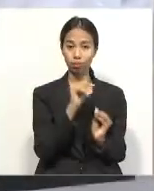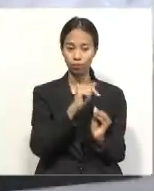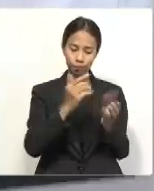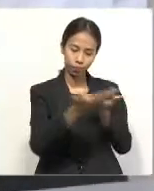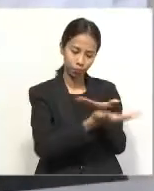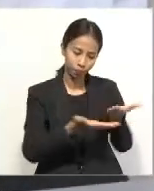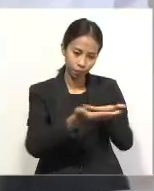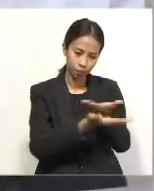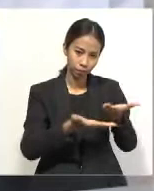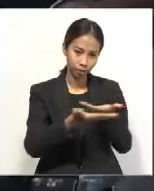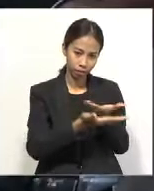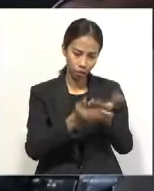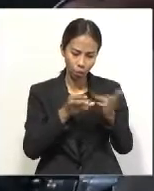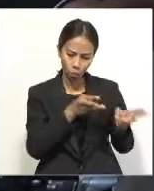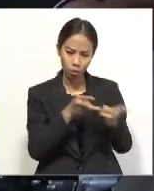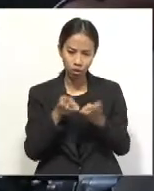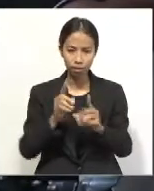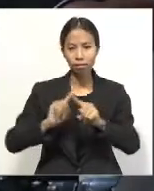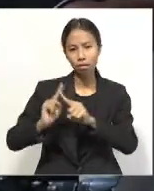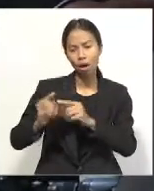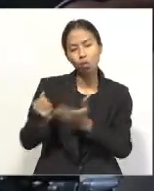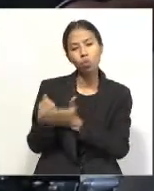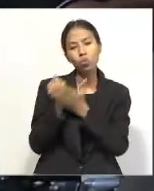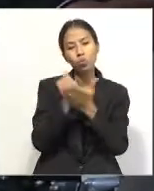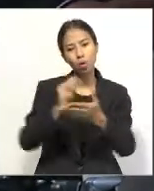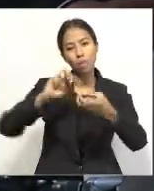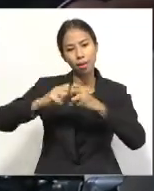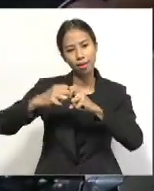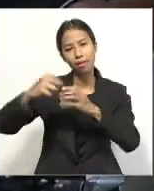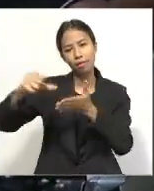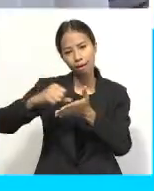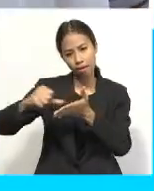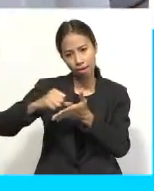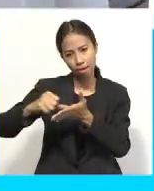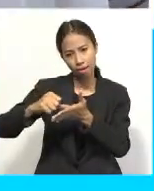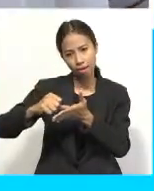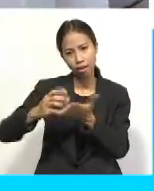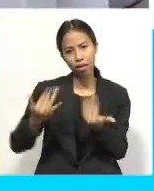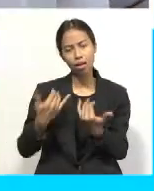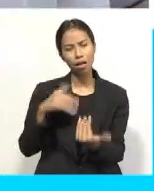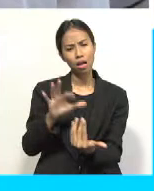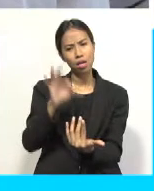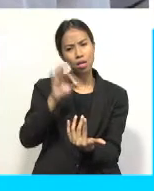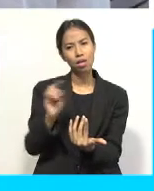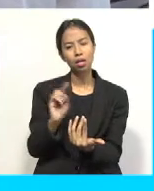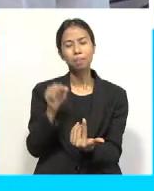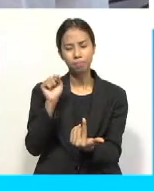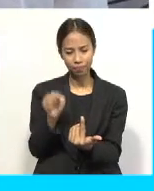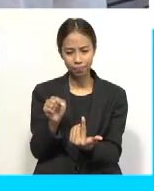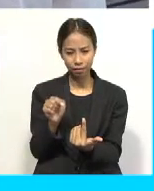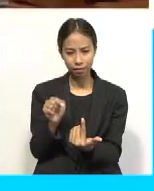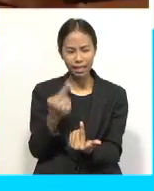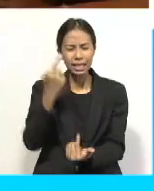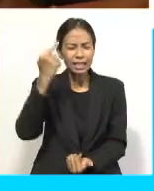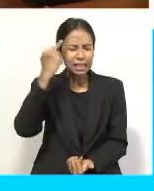ารือกันถึงหลายๆวิธีที่จะนำมาแก้ปัญหาที่เกิดขึ้นนี้ซึ่งเขาบอกว่าวิธีที่เลือกมานะครับเป็นวิธีที่เ